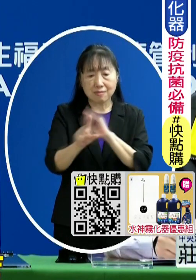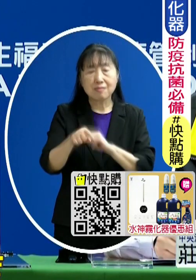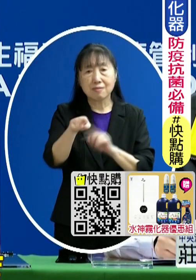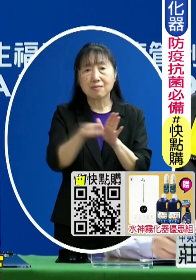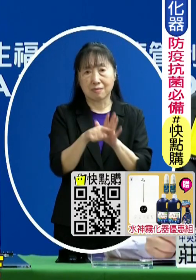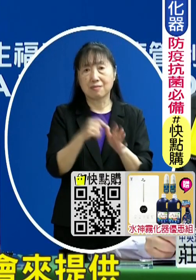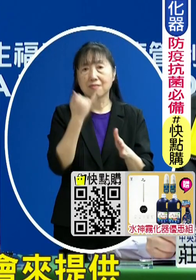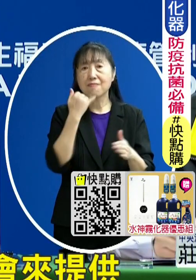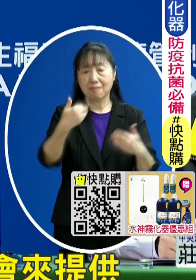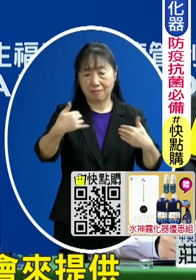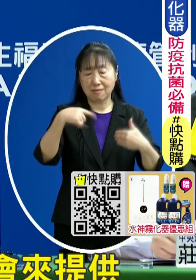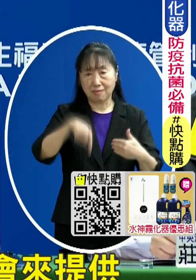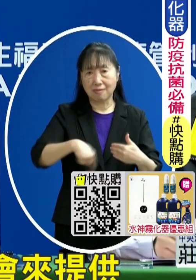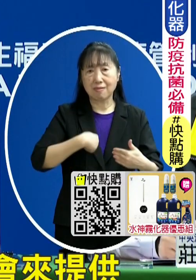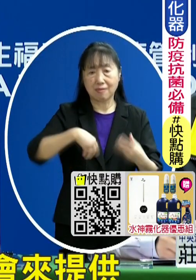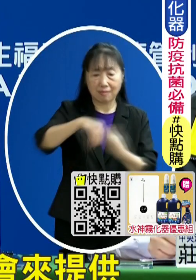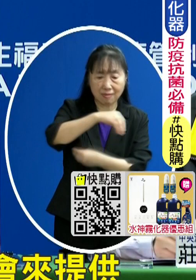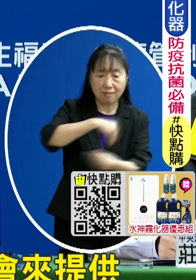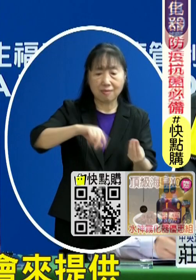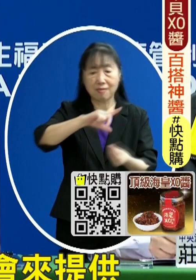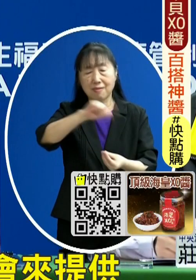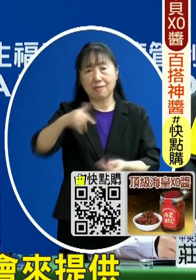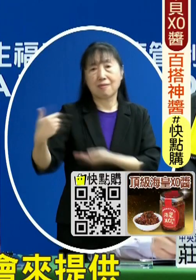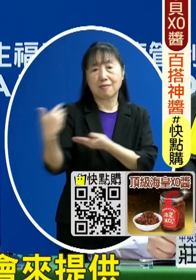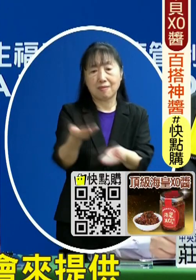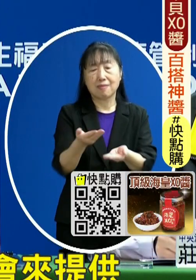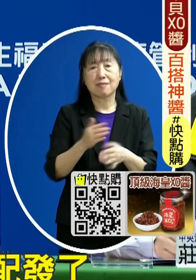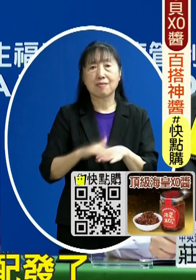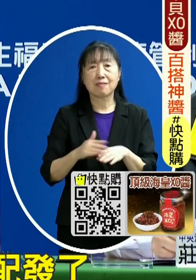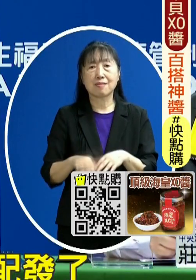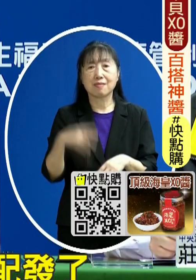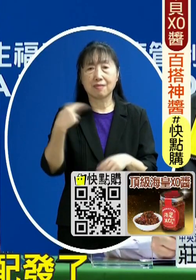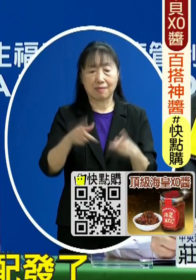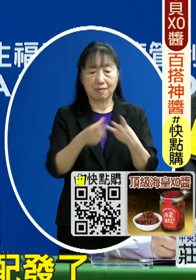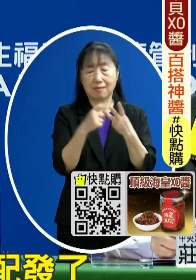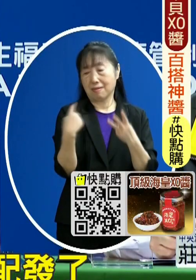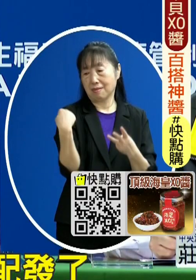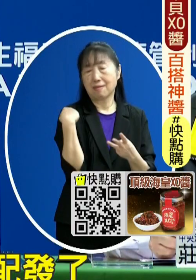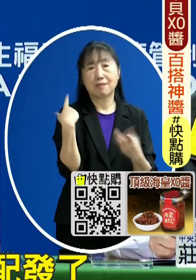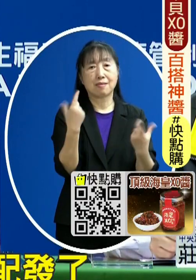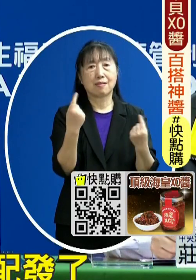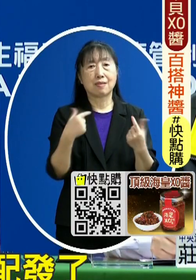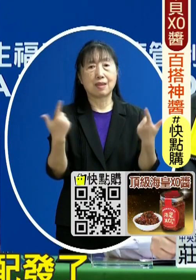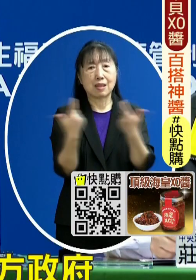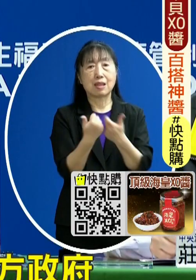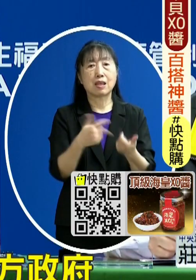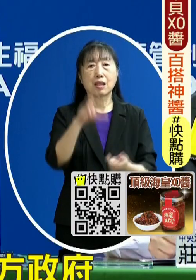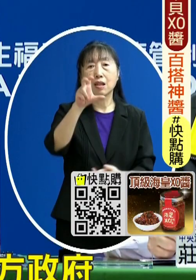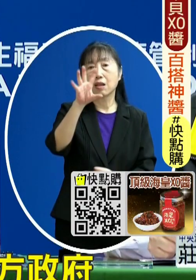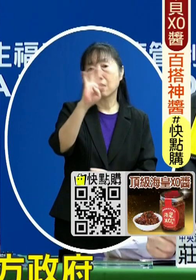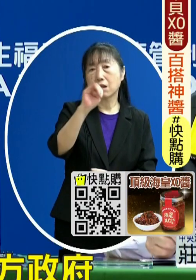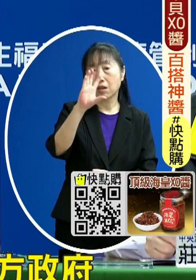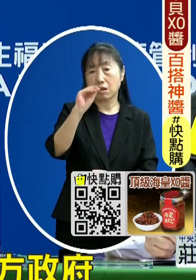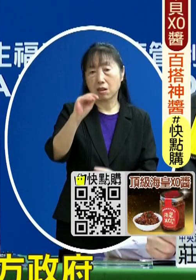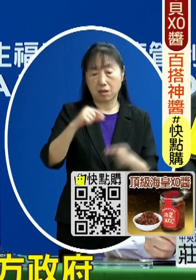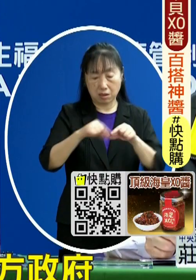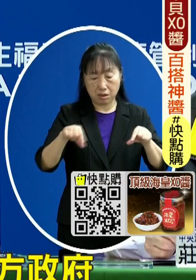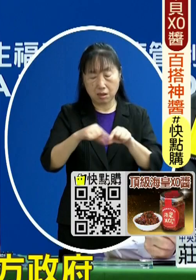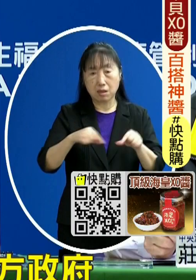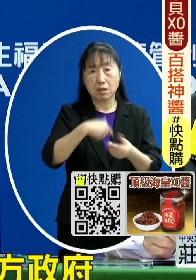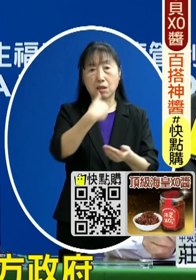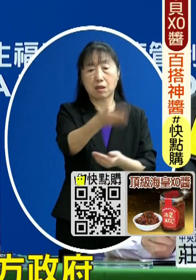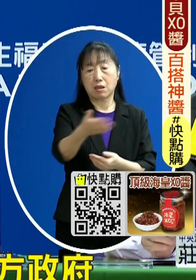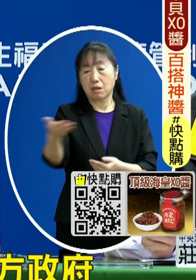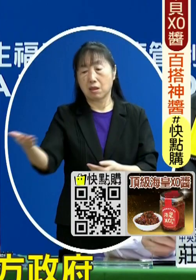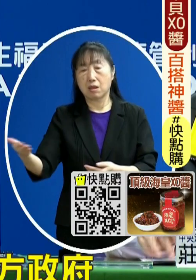调度哈，我们因应实际的需要也会来提供。那第三个，昨天我们也配发了70几万剂哈的快